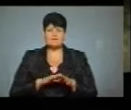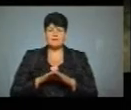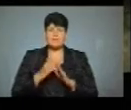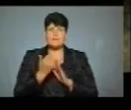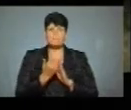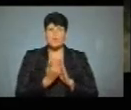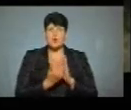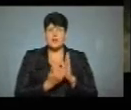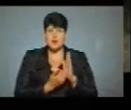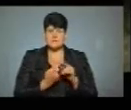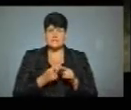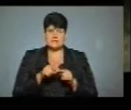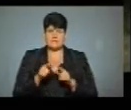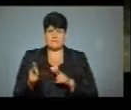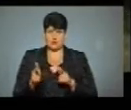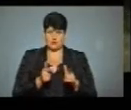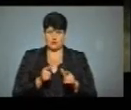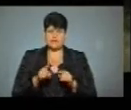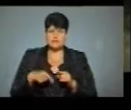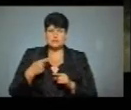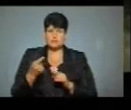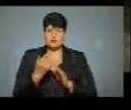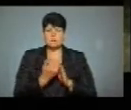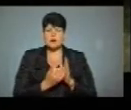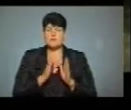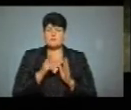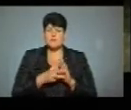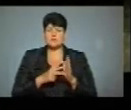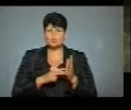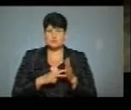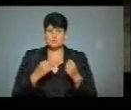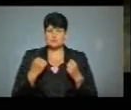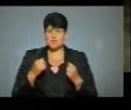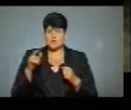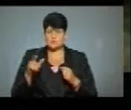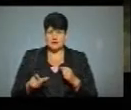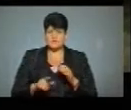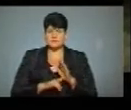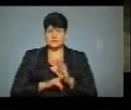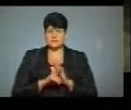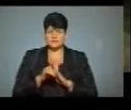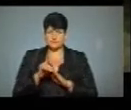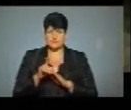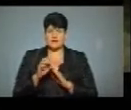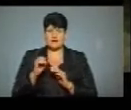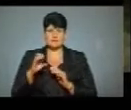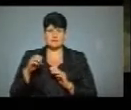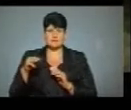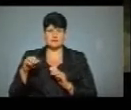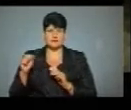програма цієї підготовки. Слідуюча програма планується спортсменів – це стартова естакада, і вже в другій